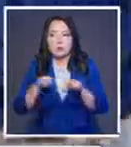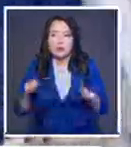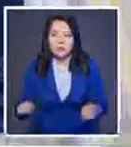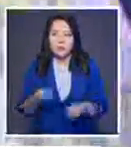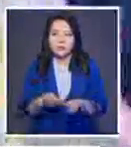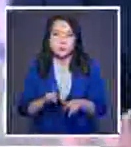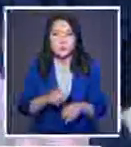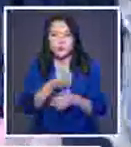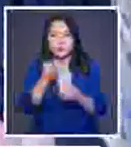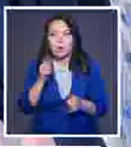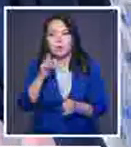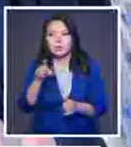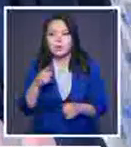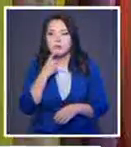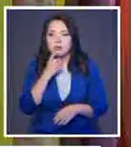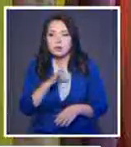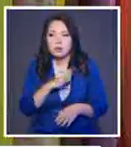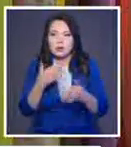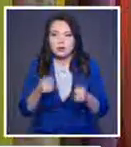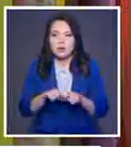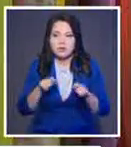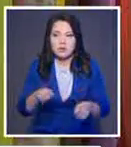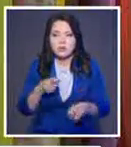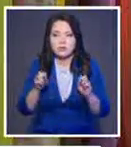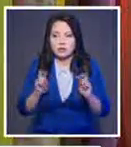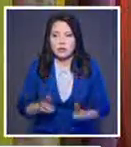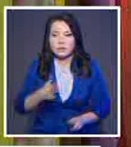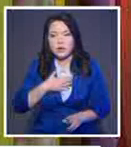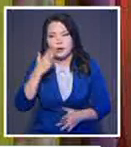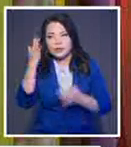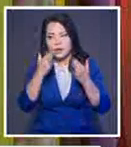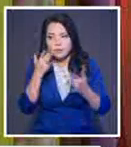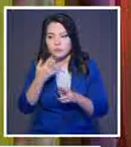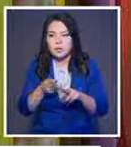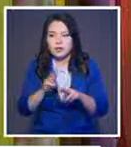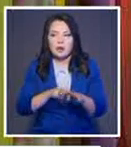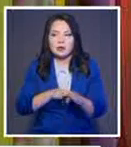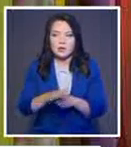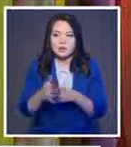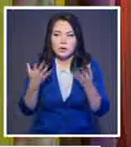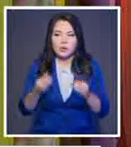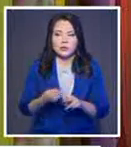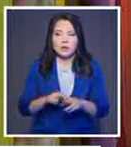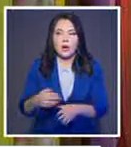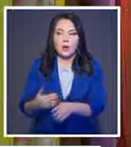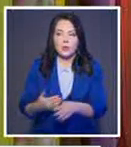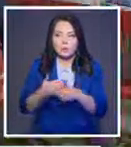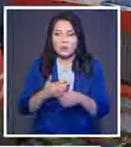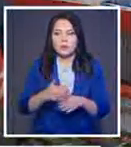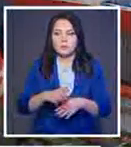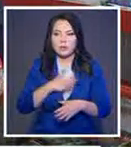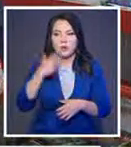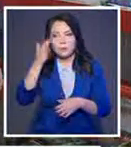өйткені ондай жоқтың адамдарға қиын болатын. Мен осыны армандайтымын, осы көмекпен мен өз арманыма